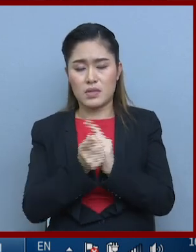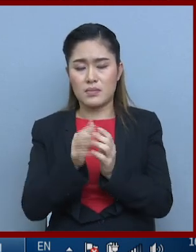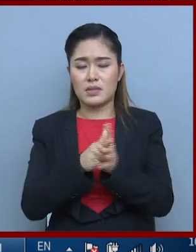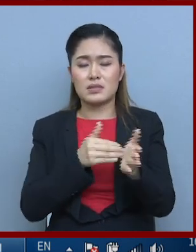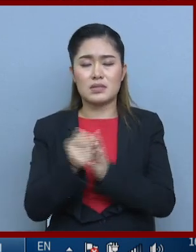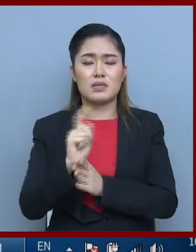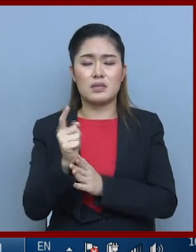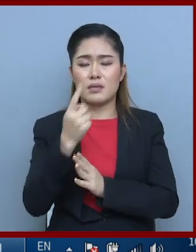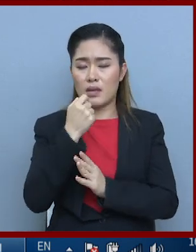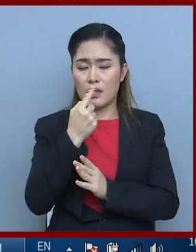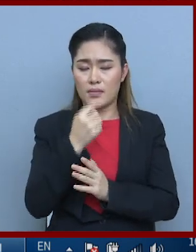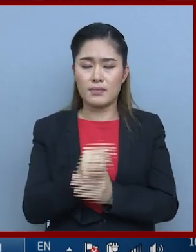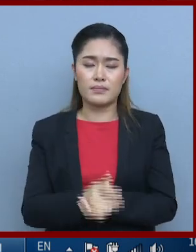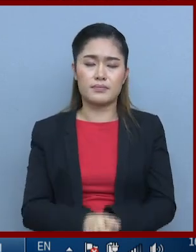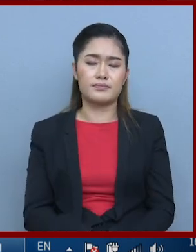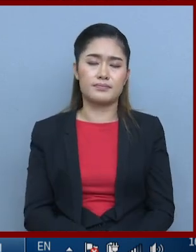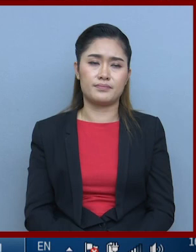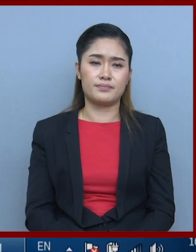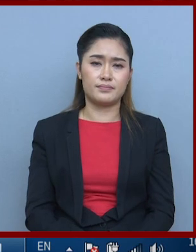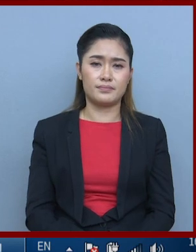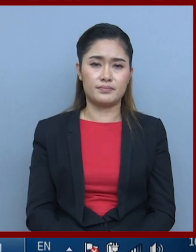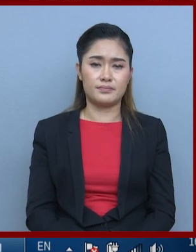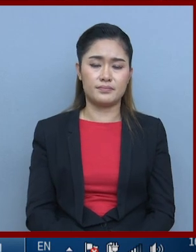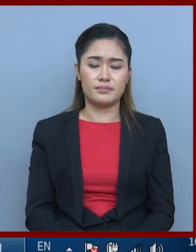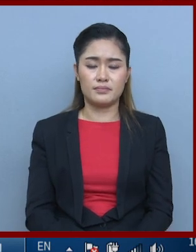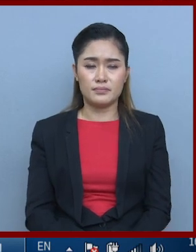เป็นสีแดงนั่นเอง